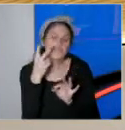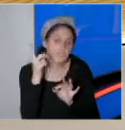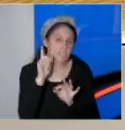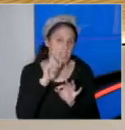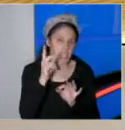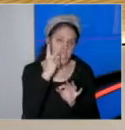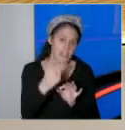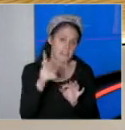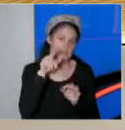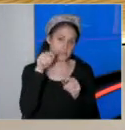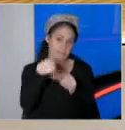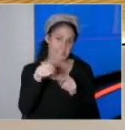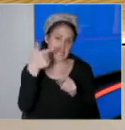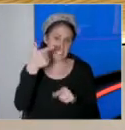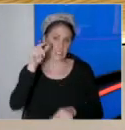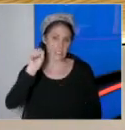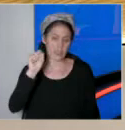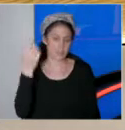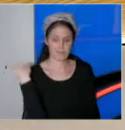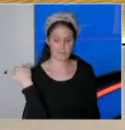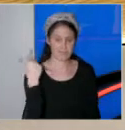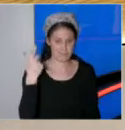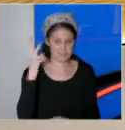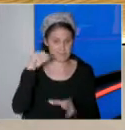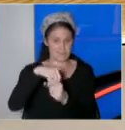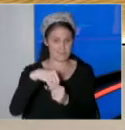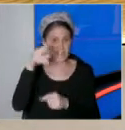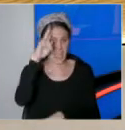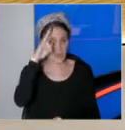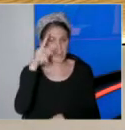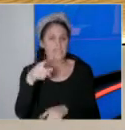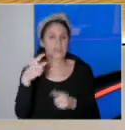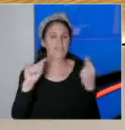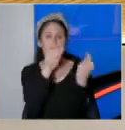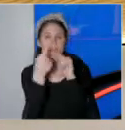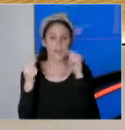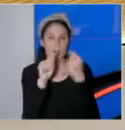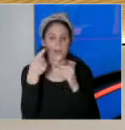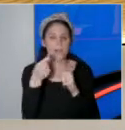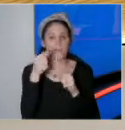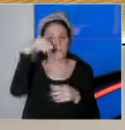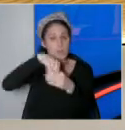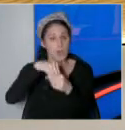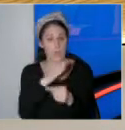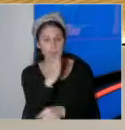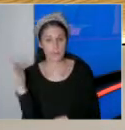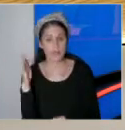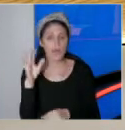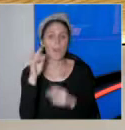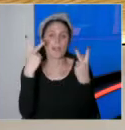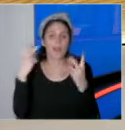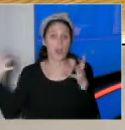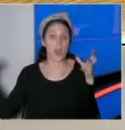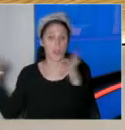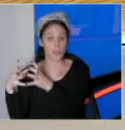סער, שעד לפני רגע היה בליכוד. זה הוויכוחים, אם תרצו, בתוך הימין, או בעיקר בין הגושים,